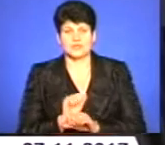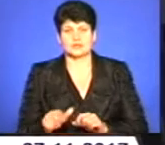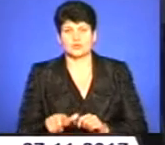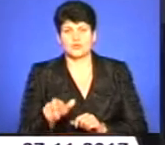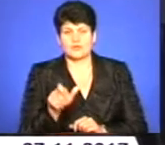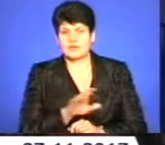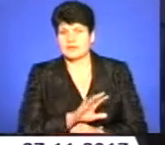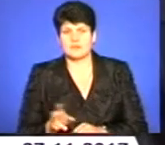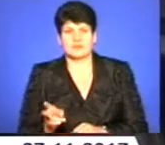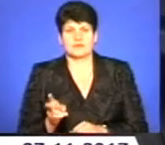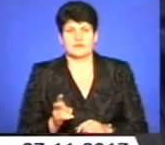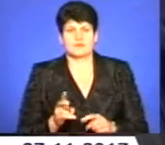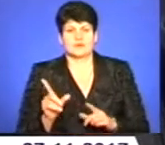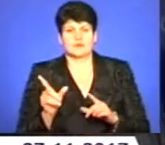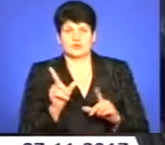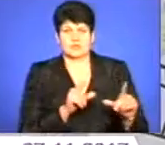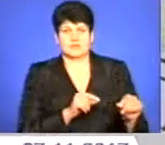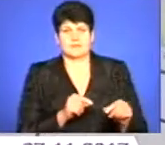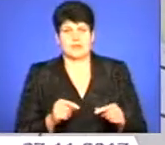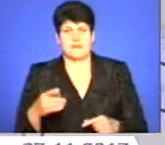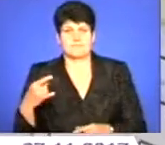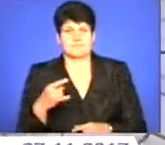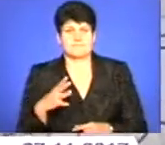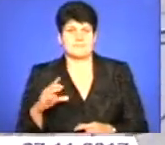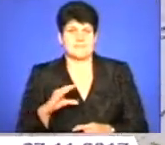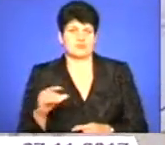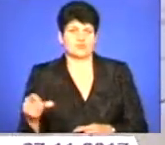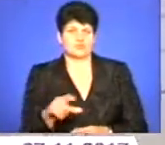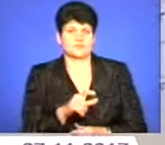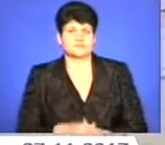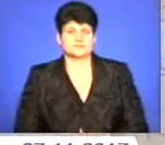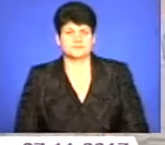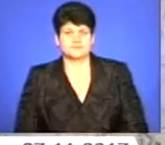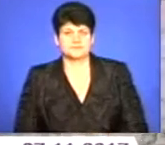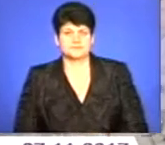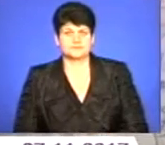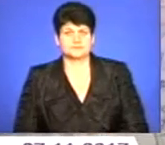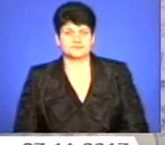не виходитимуть на маршрут. Богдана Сарабун, Василь Панчук, Вісті ТТБ.